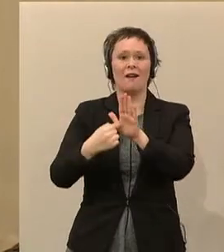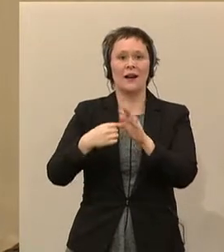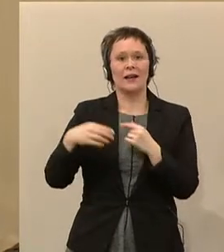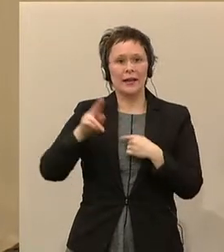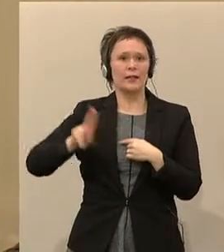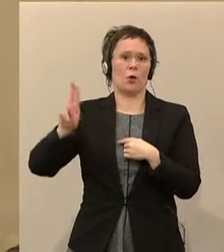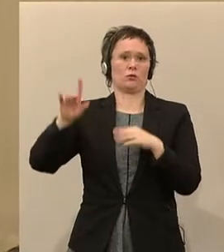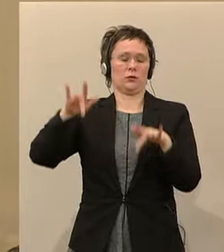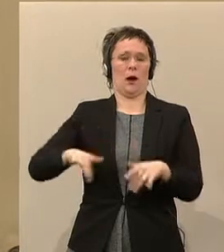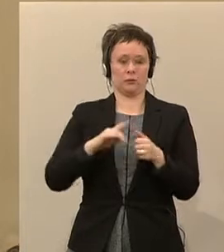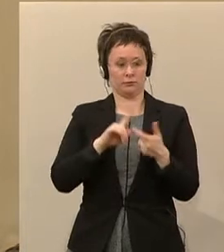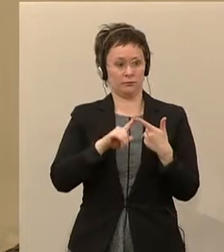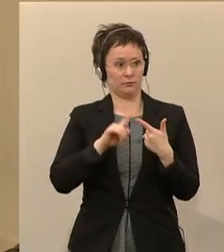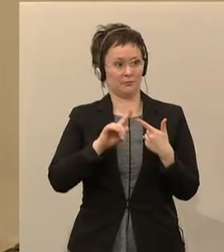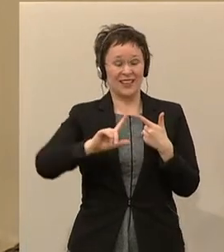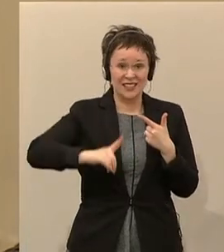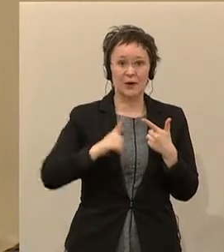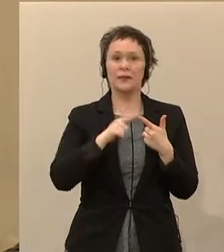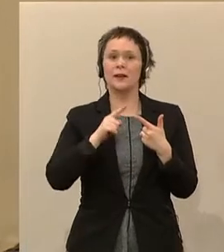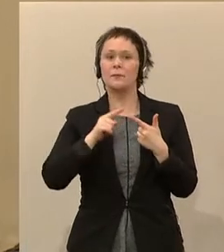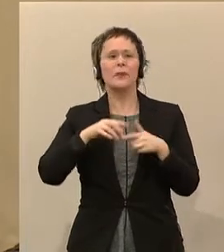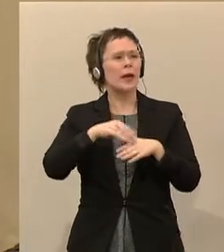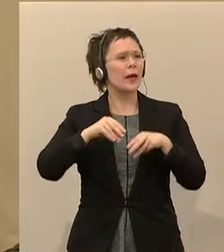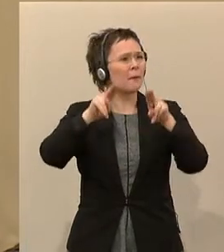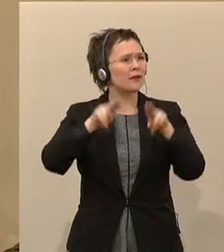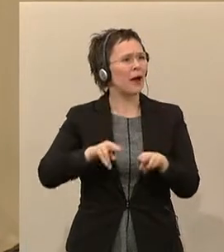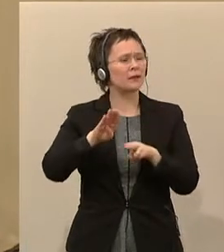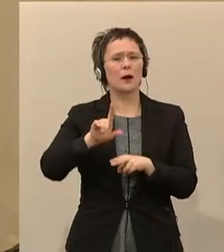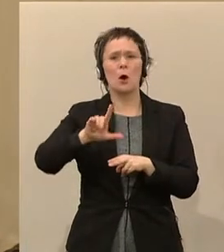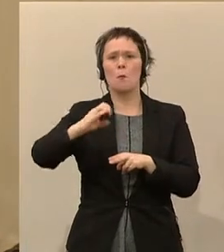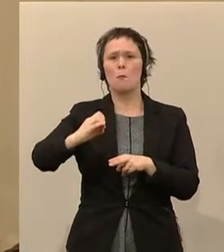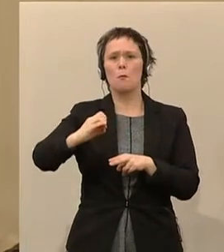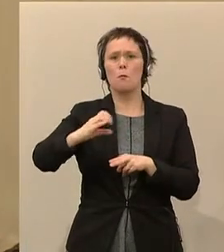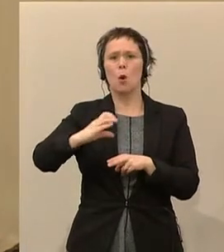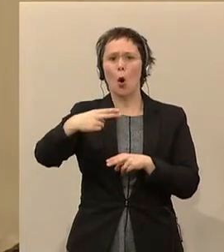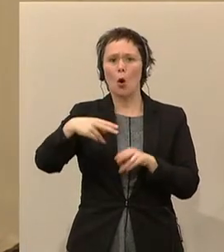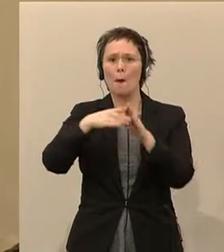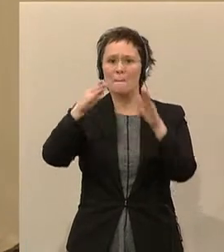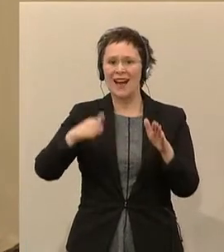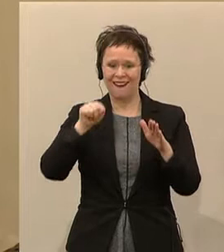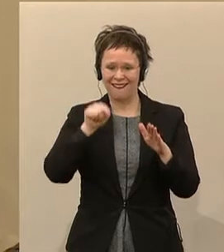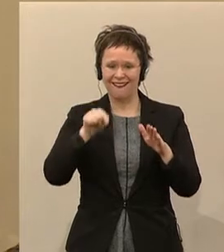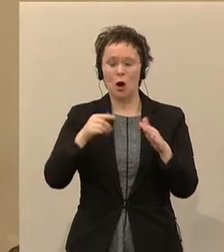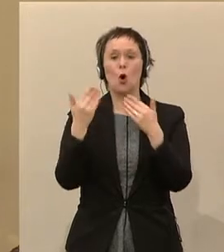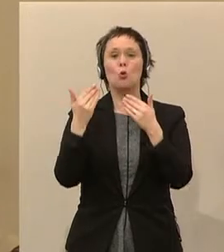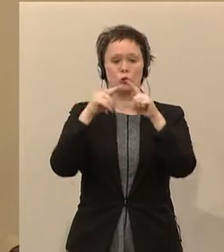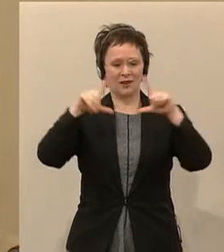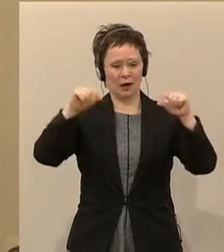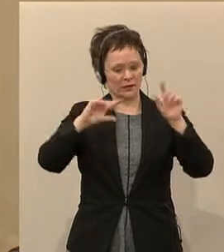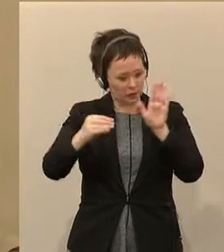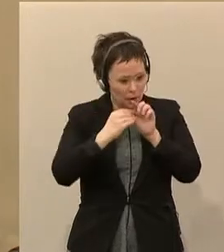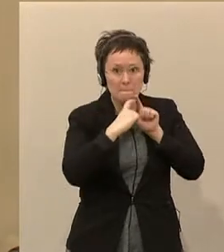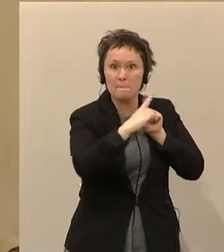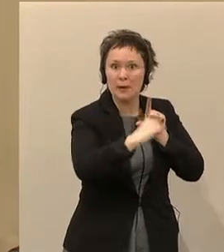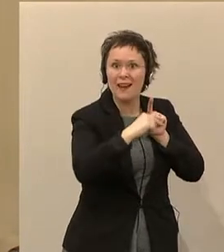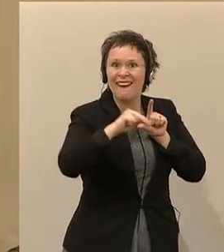Nummer 2. FPÖ-Gemeinderat Blochberger verschickt eine Grußkarte mit einer Abbildung aus einem NS-Magazin. Einzelfall Nummer